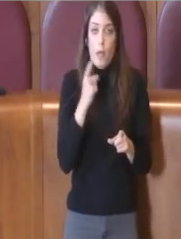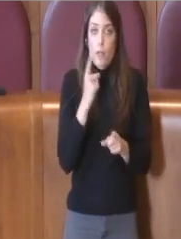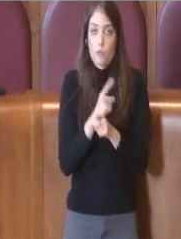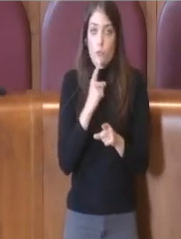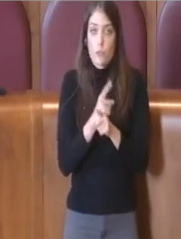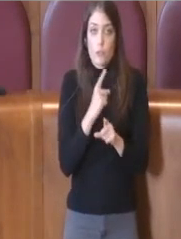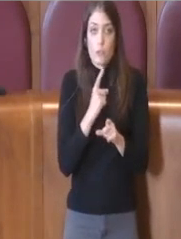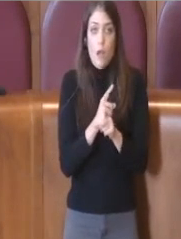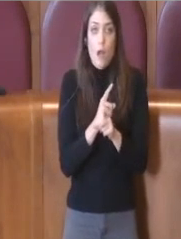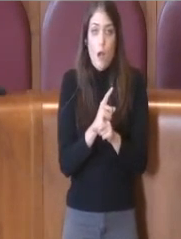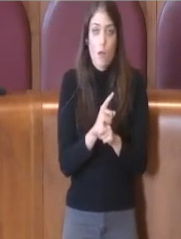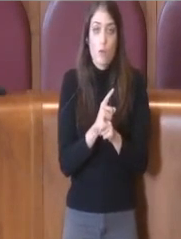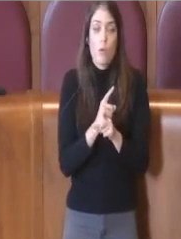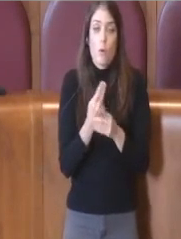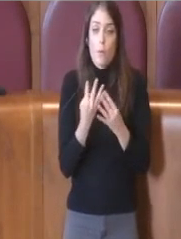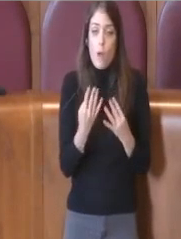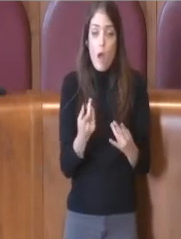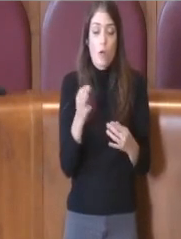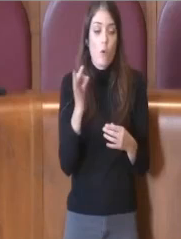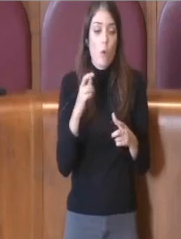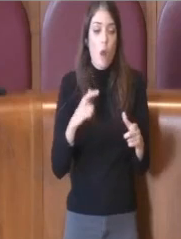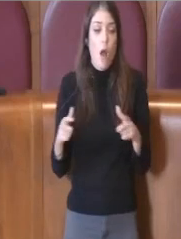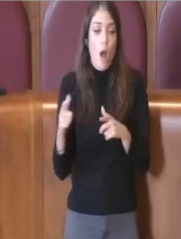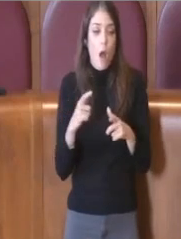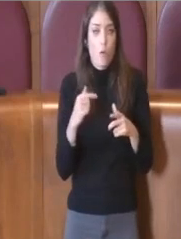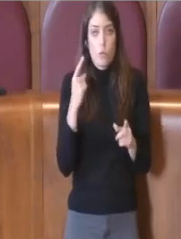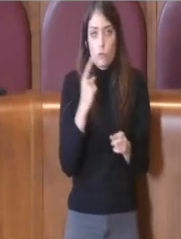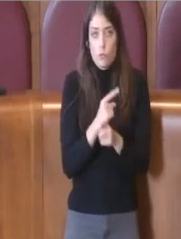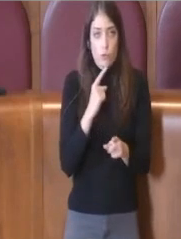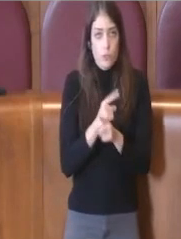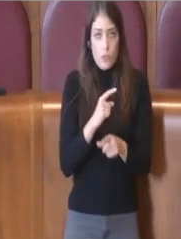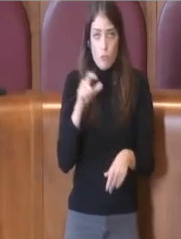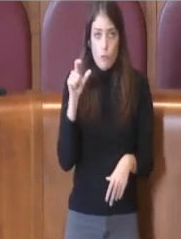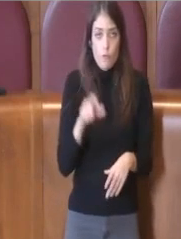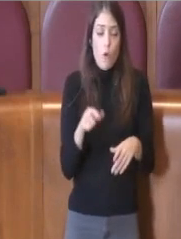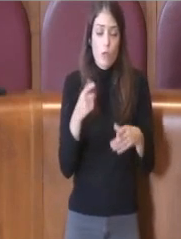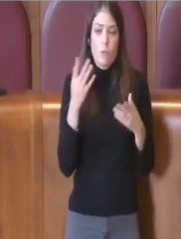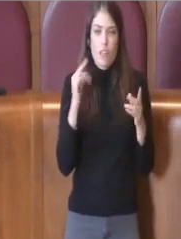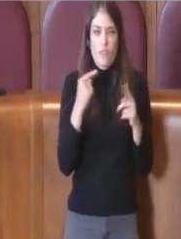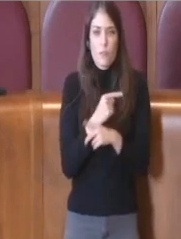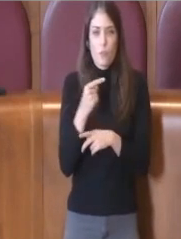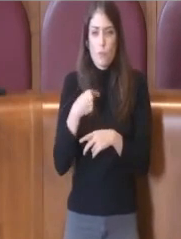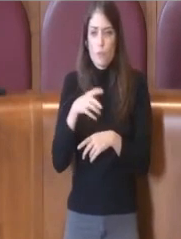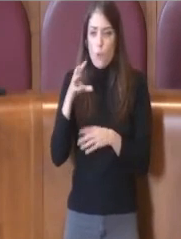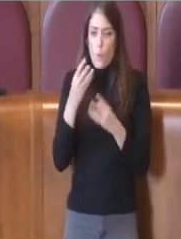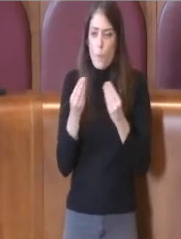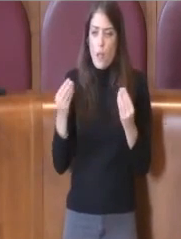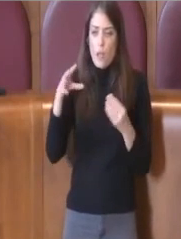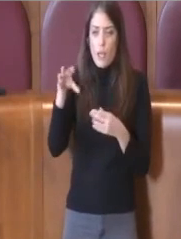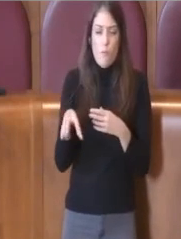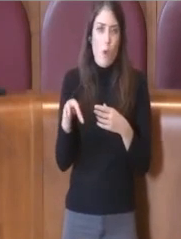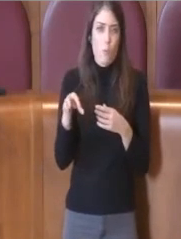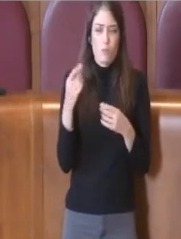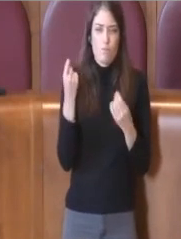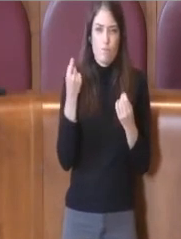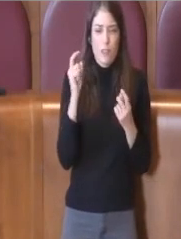necessario per un parco, per un lago e via dicendo. Per un bene immobile mi riesce un po' più difficile, ecco, immaginare